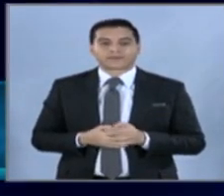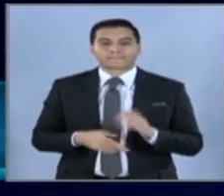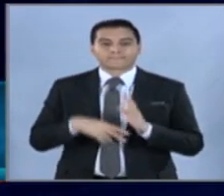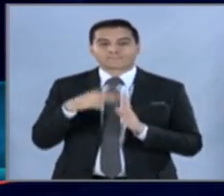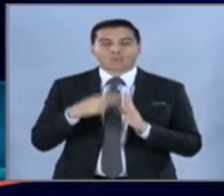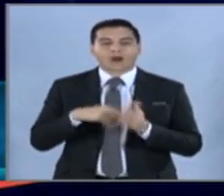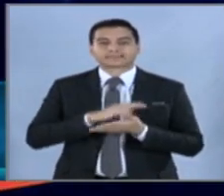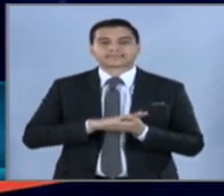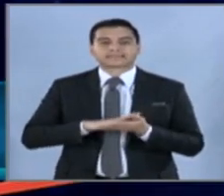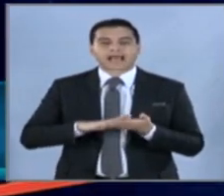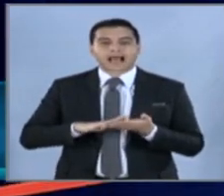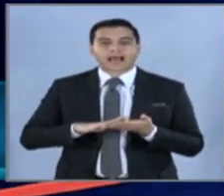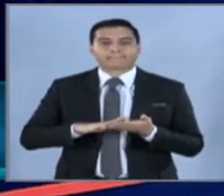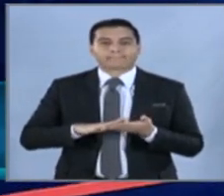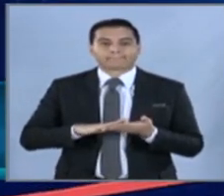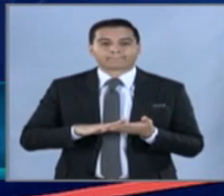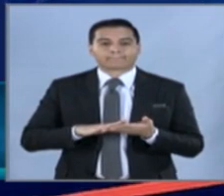معاهدة سلام